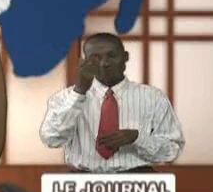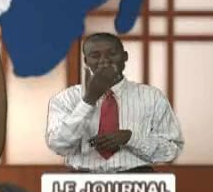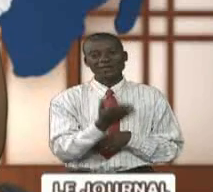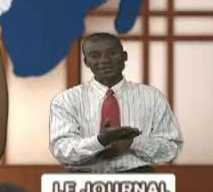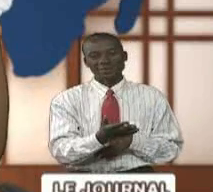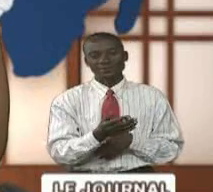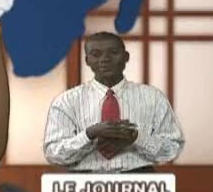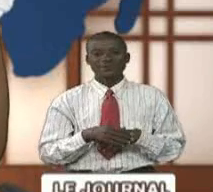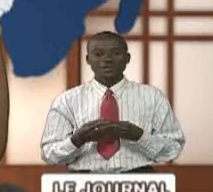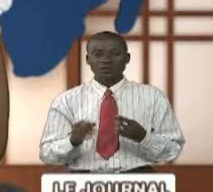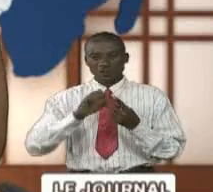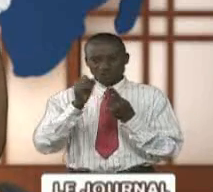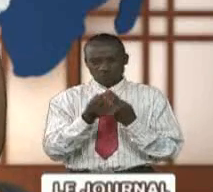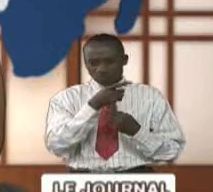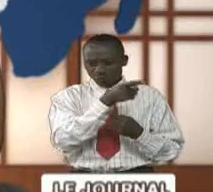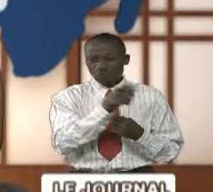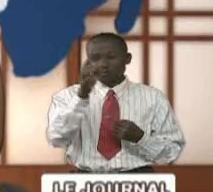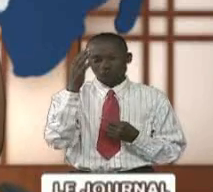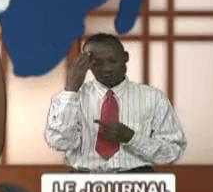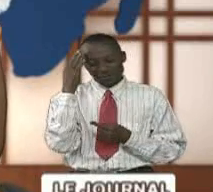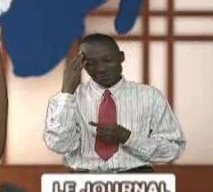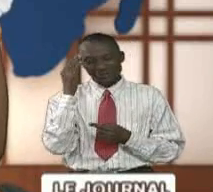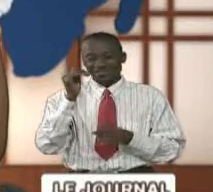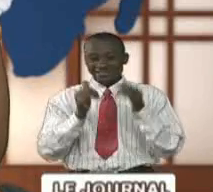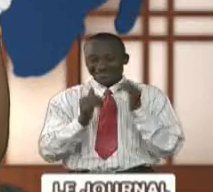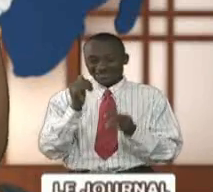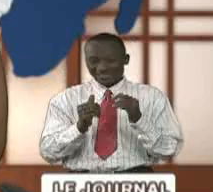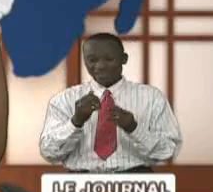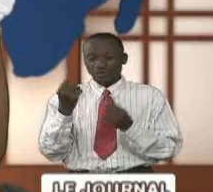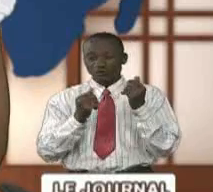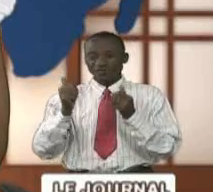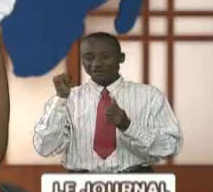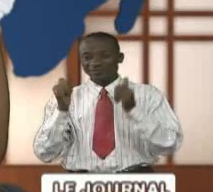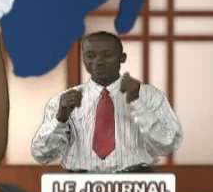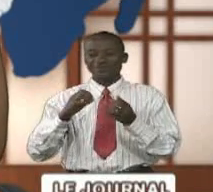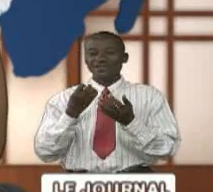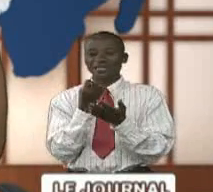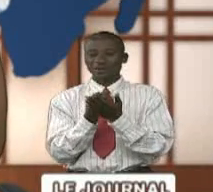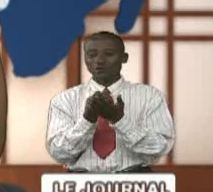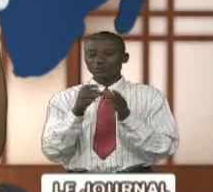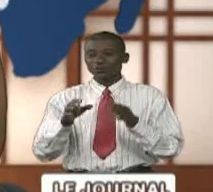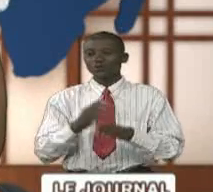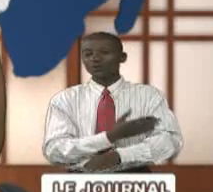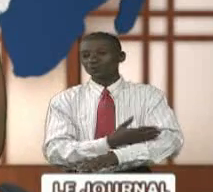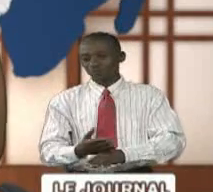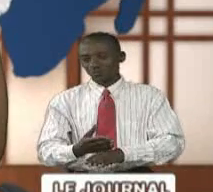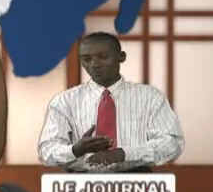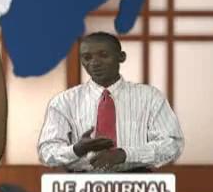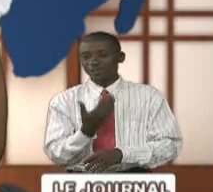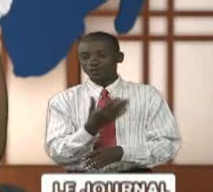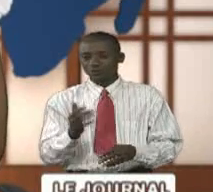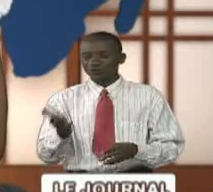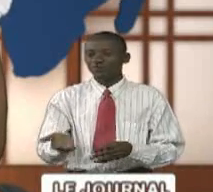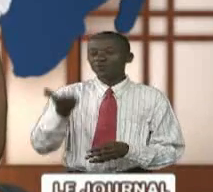Eh bien, cette situation n'est fait que fragiliser davantage l'économie du pays. Voilà pourquoi l'ADG de cette entreprise publique